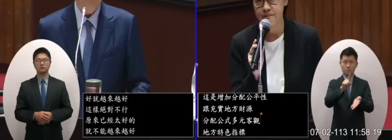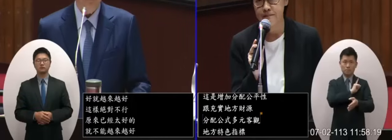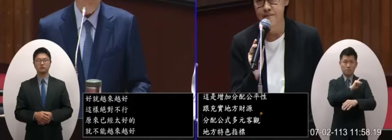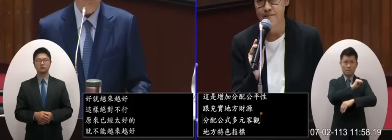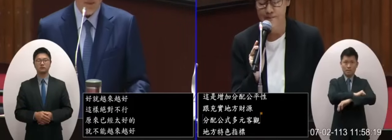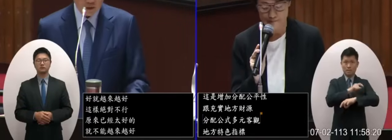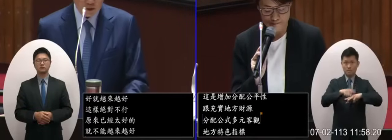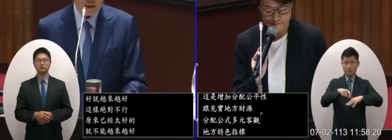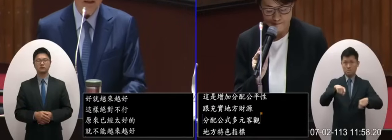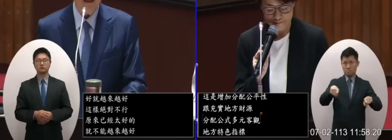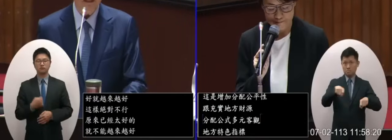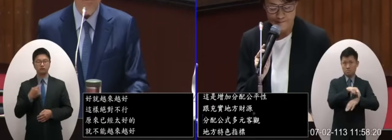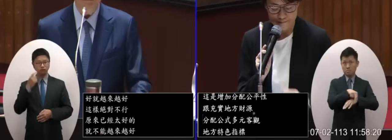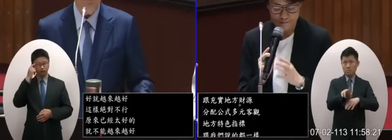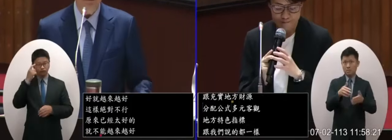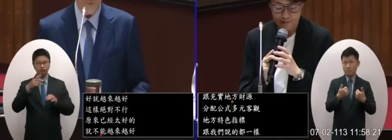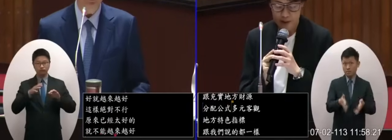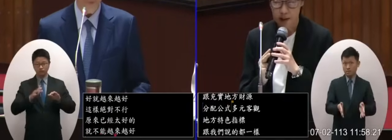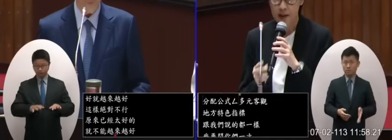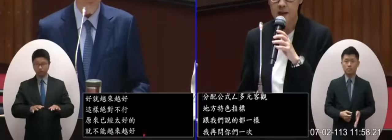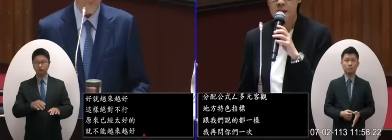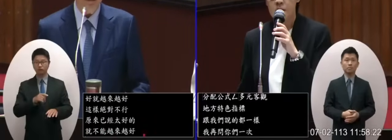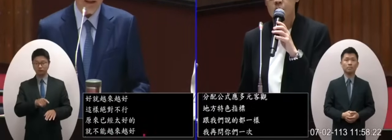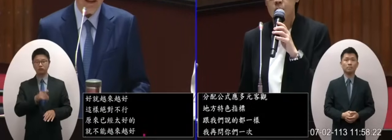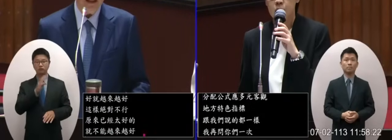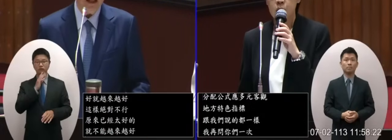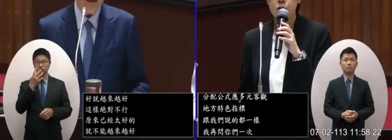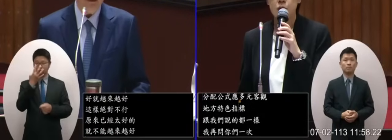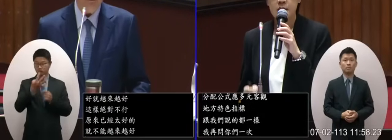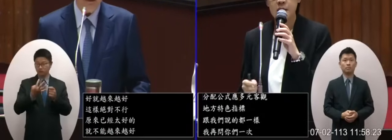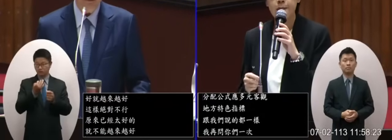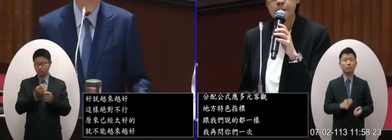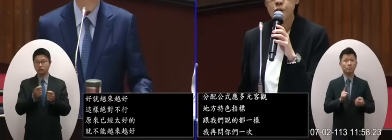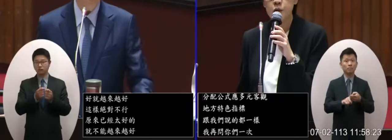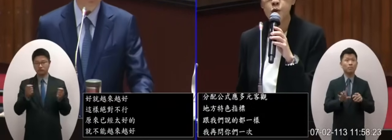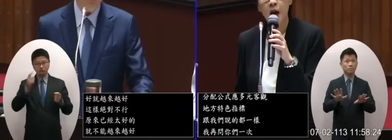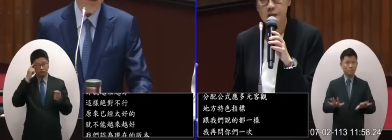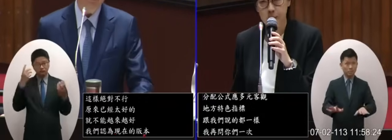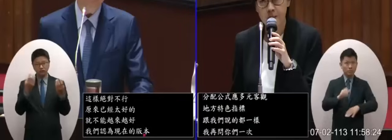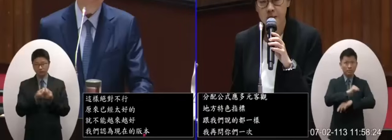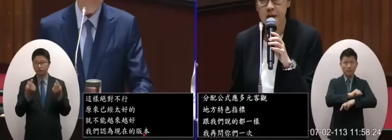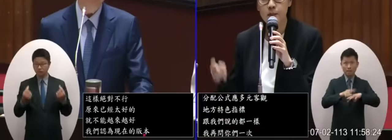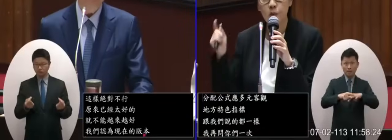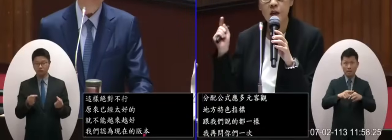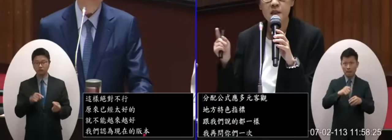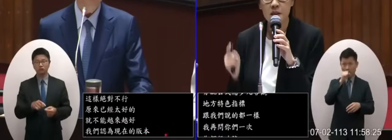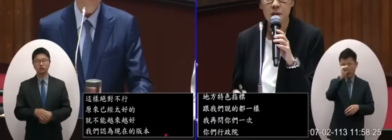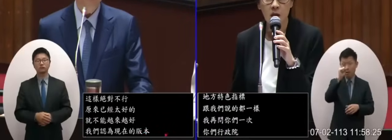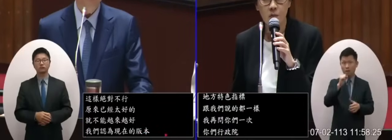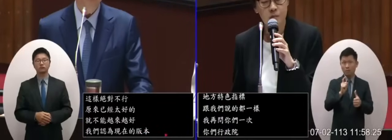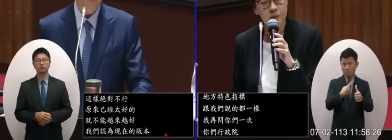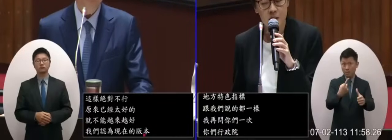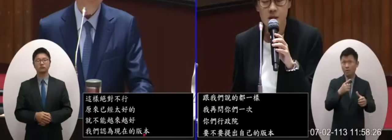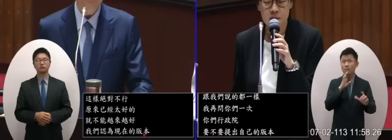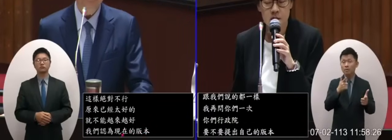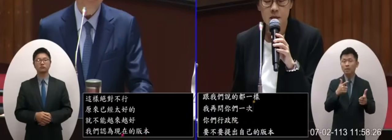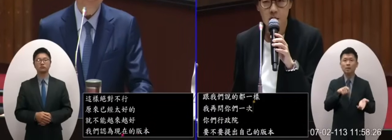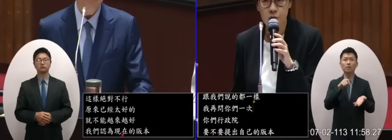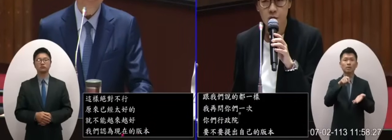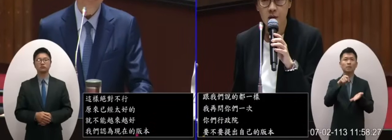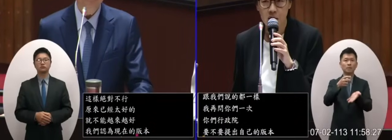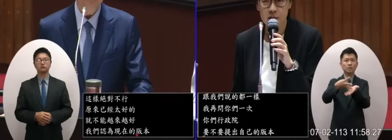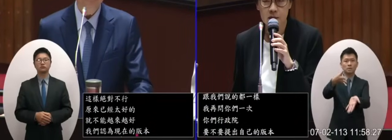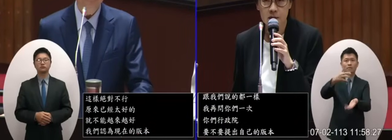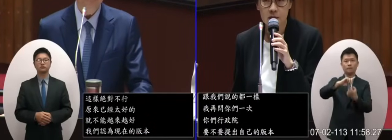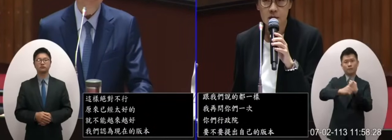本？ 我们认为现在的版本是经过多年共识执行下来的， 所以你觉得现在版本是最好的版本？那你们为什么要提了4次